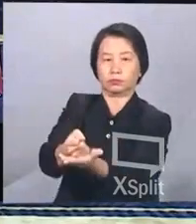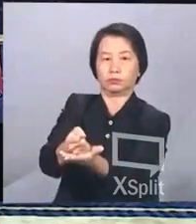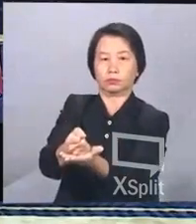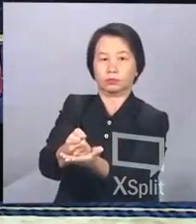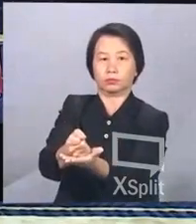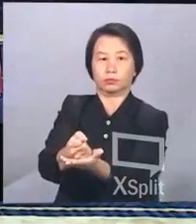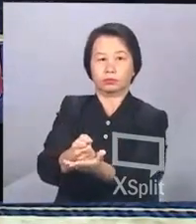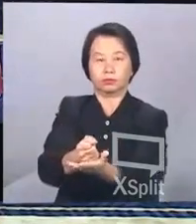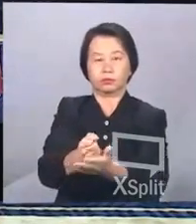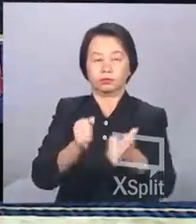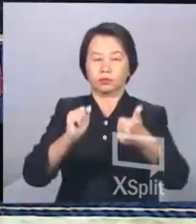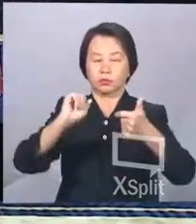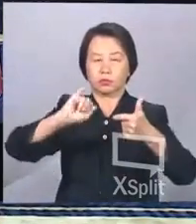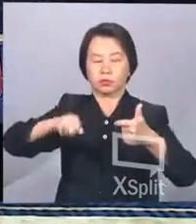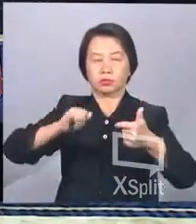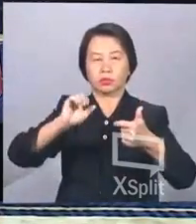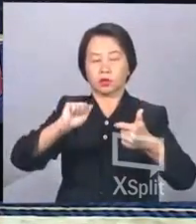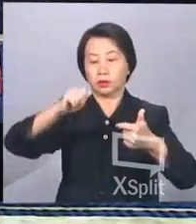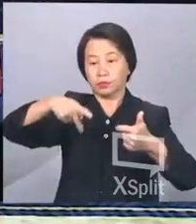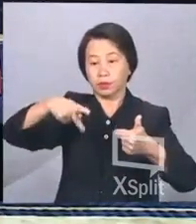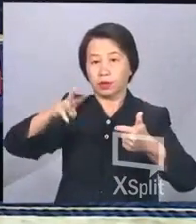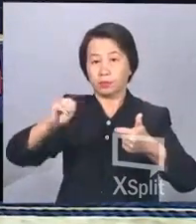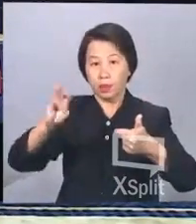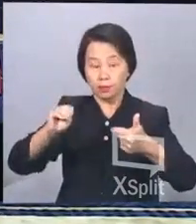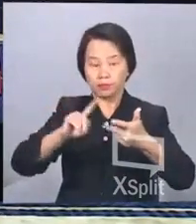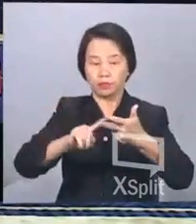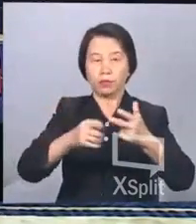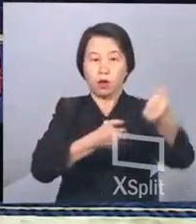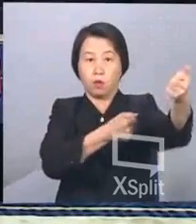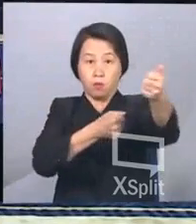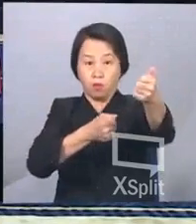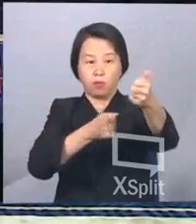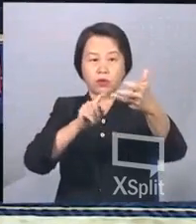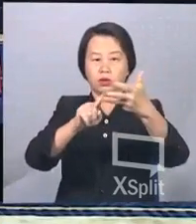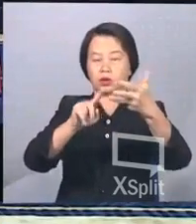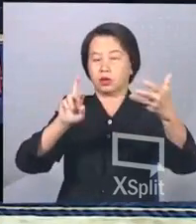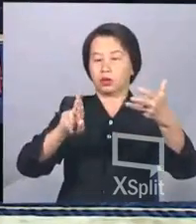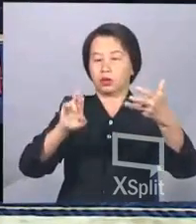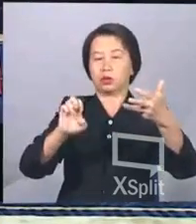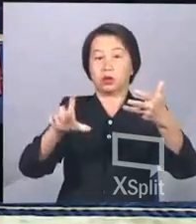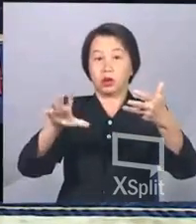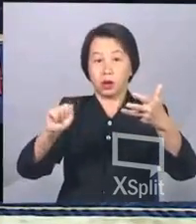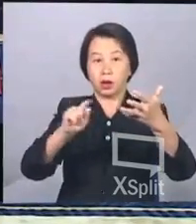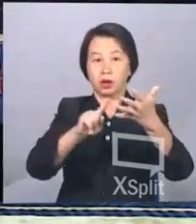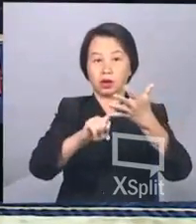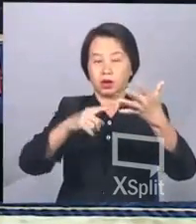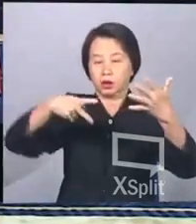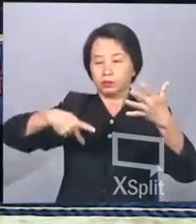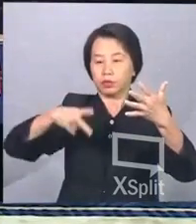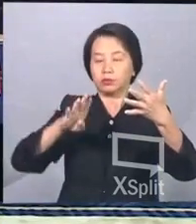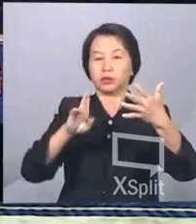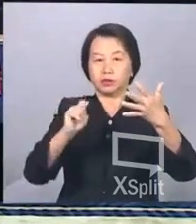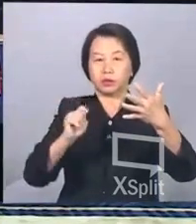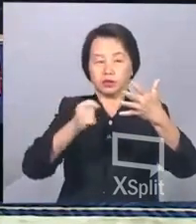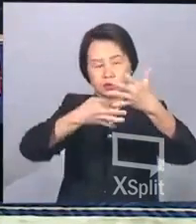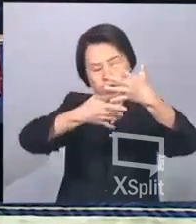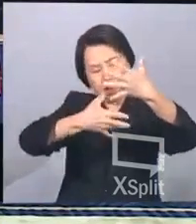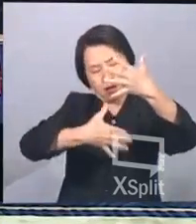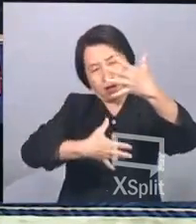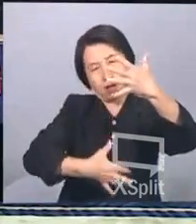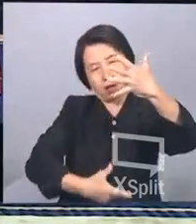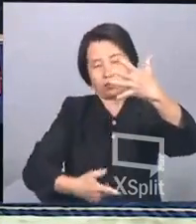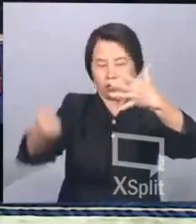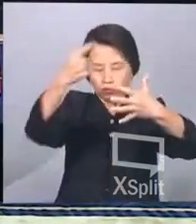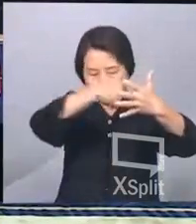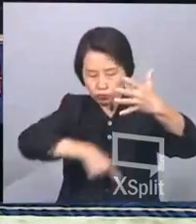angkatan pertahanan awam Bomba rela pihak berkuasa tempatan dan lain-lain edisi